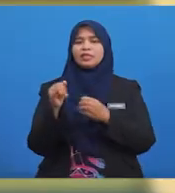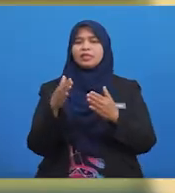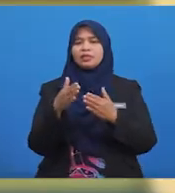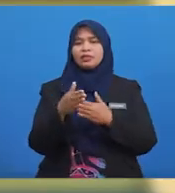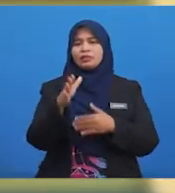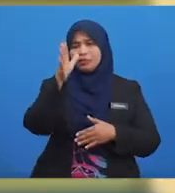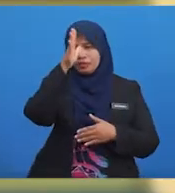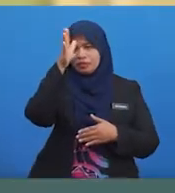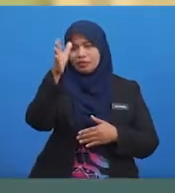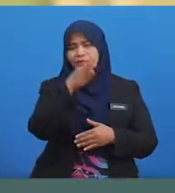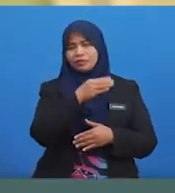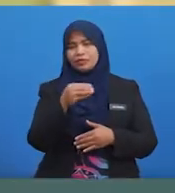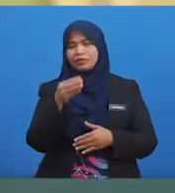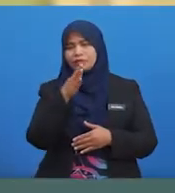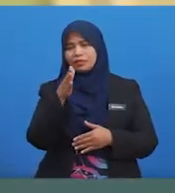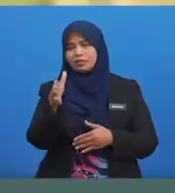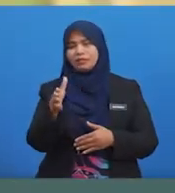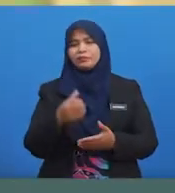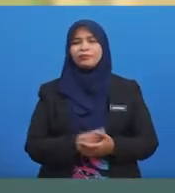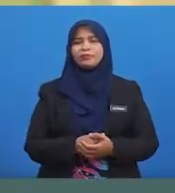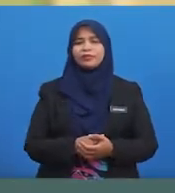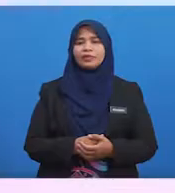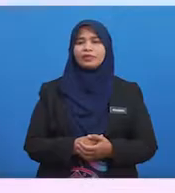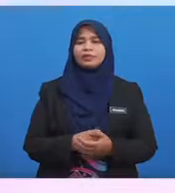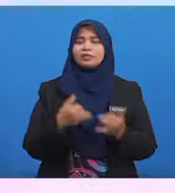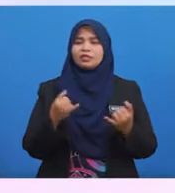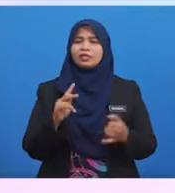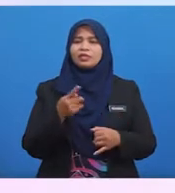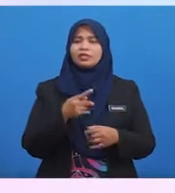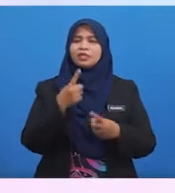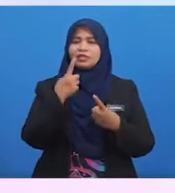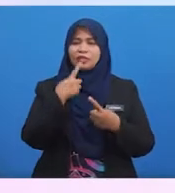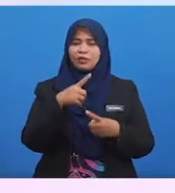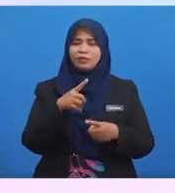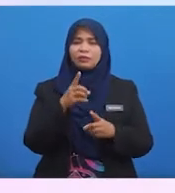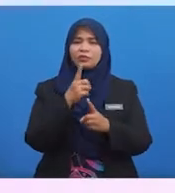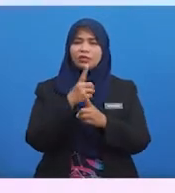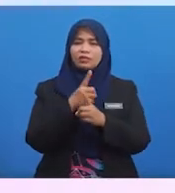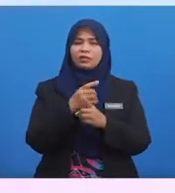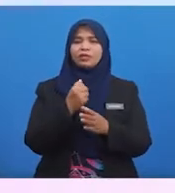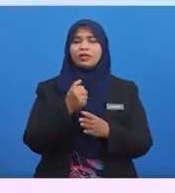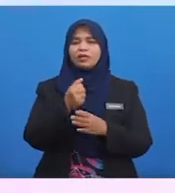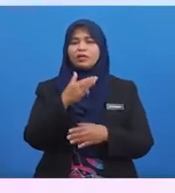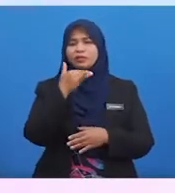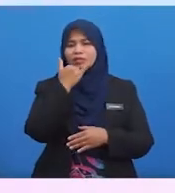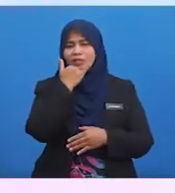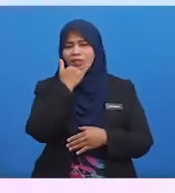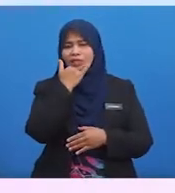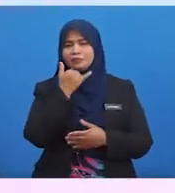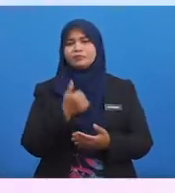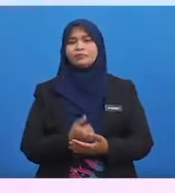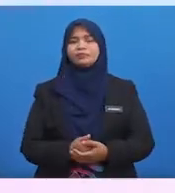murid-murid sekalian marilah kita hot betul atau sana bagi situasi yang